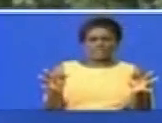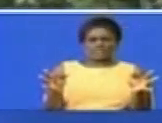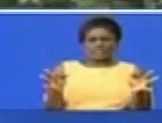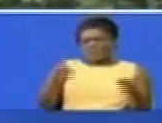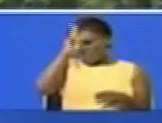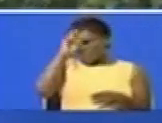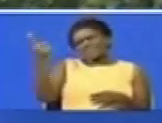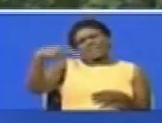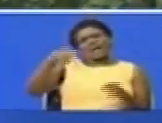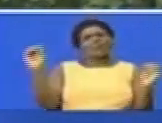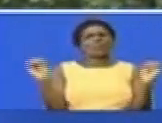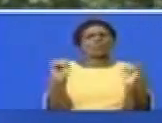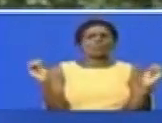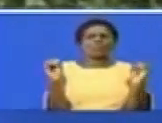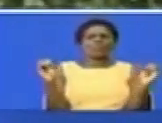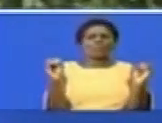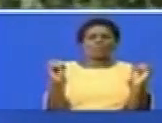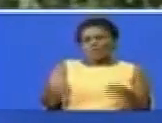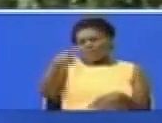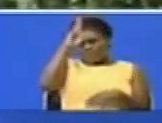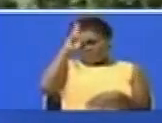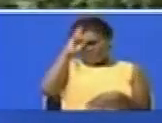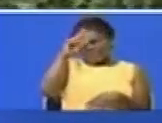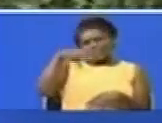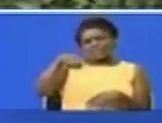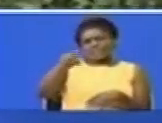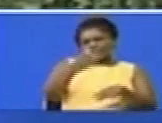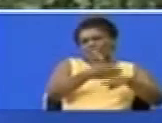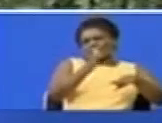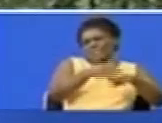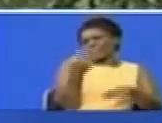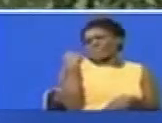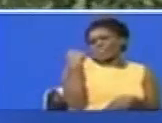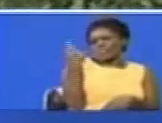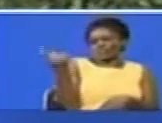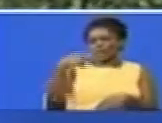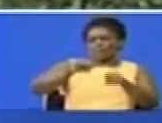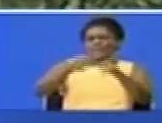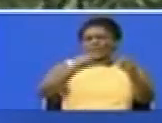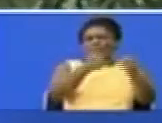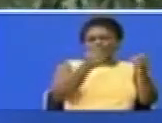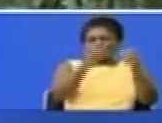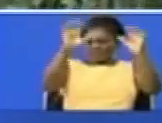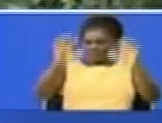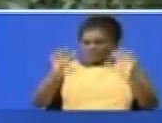polisi. Nataka tuwaulize ya kwamba hao polisi walikuwa wametumwa jana kukuja kule, kwa sababu niliona zaidi ya gari